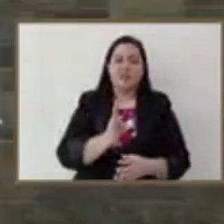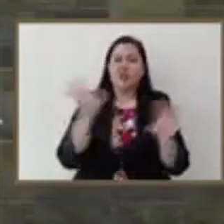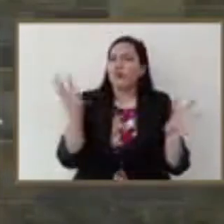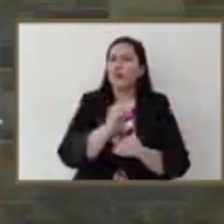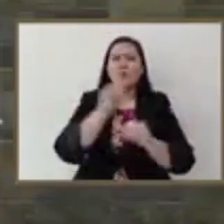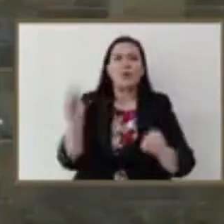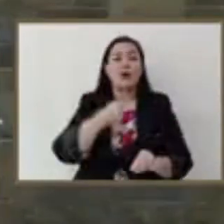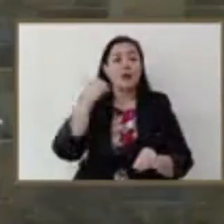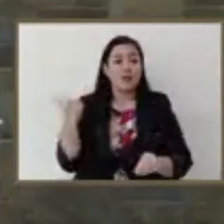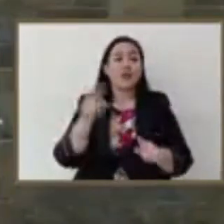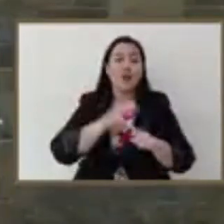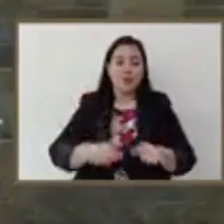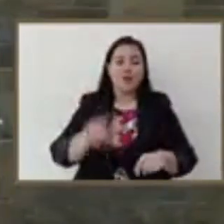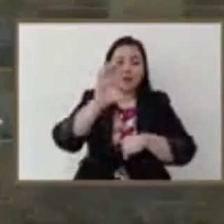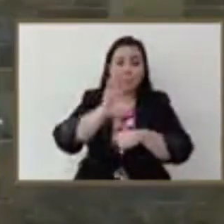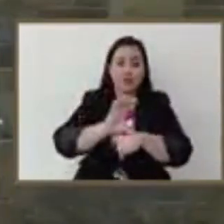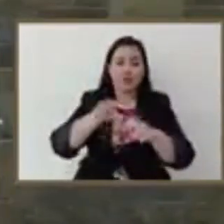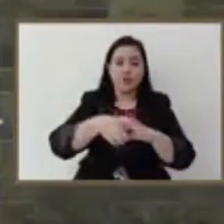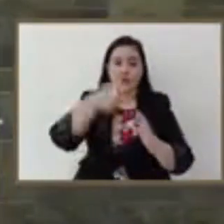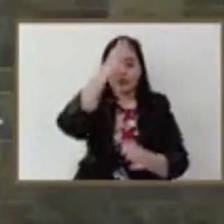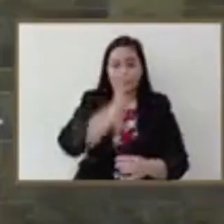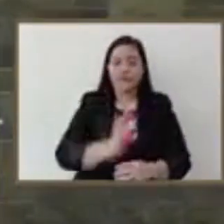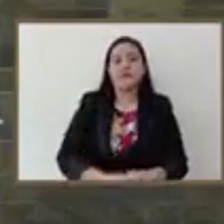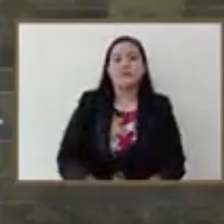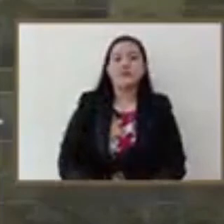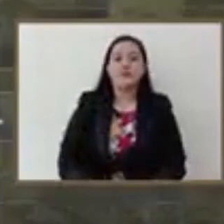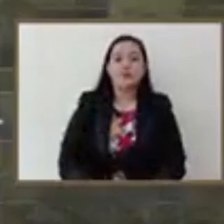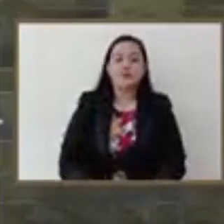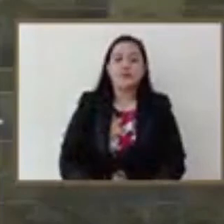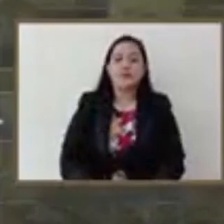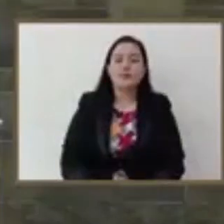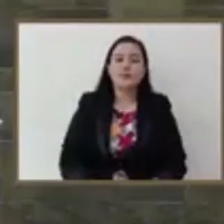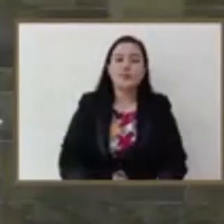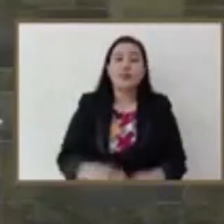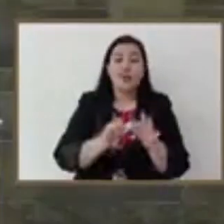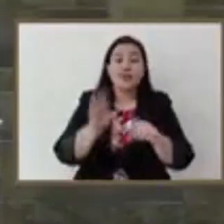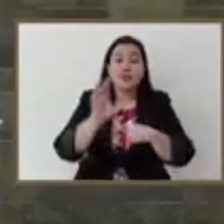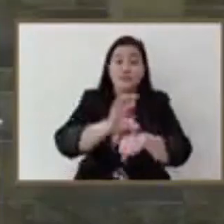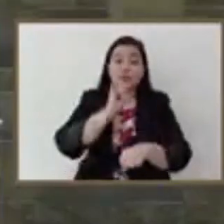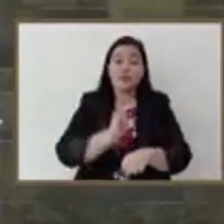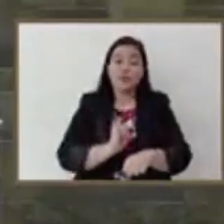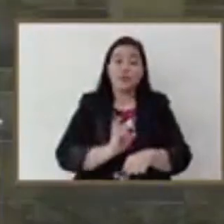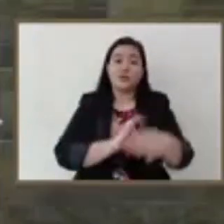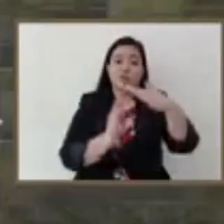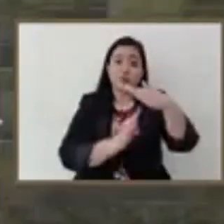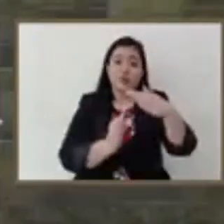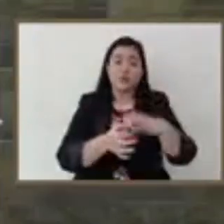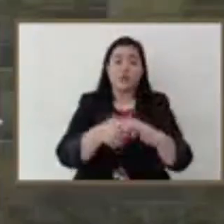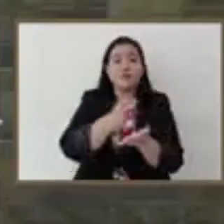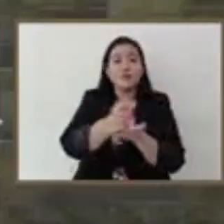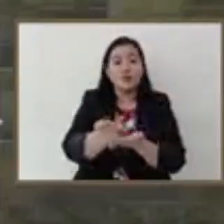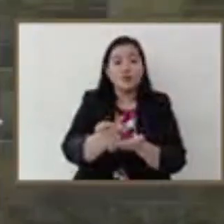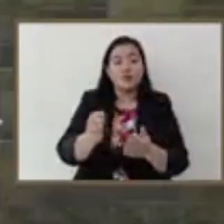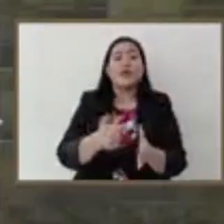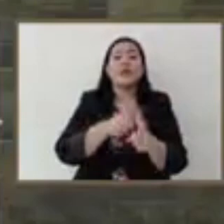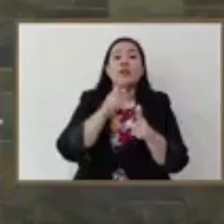the church is the pillar and the ground of the truth, then dapat dyan po tayo sasagana ng salita ng Diyos. Wala na pong iba. Now, that's